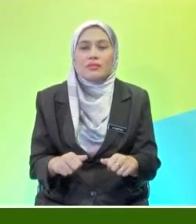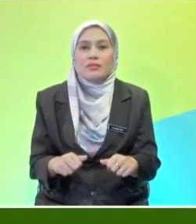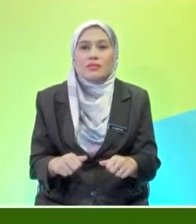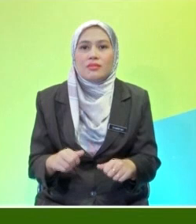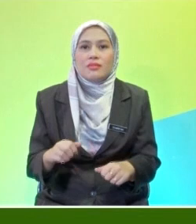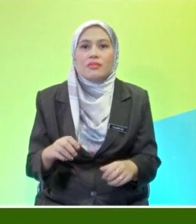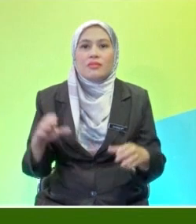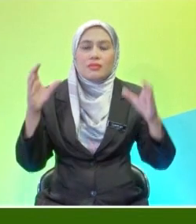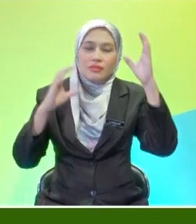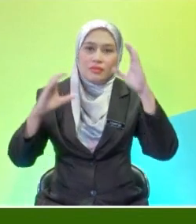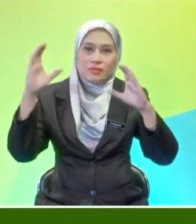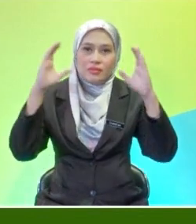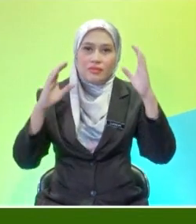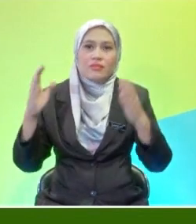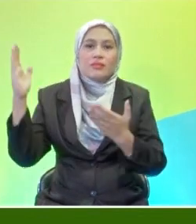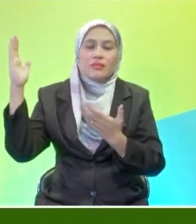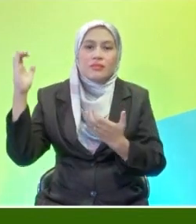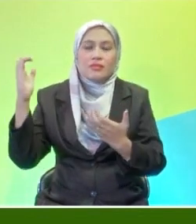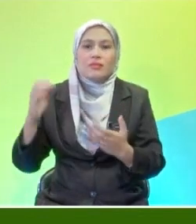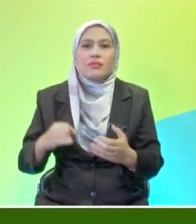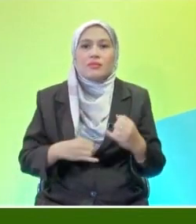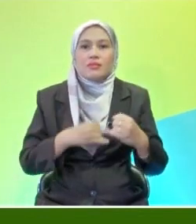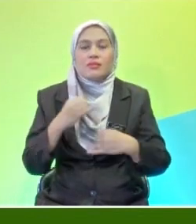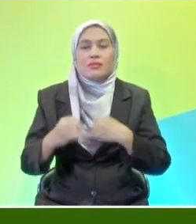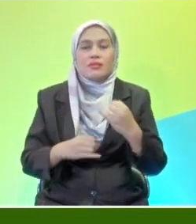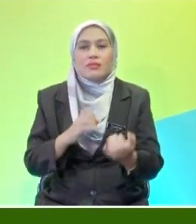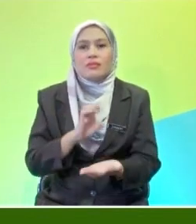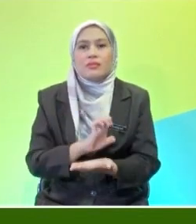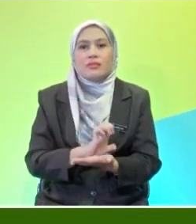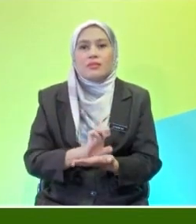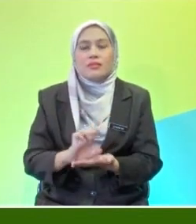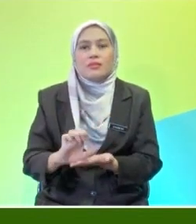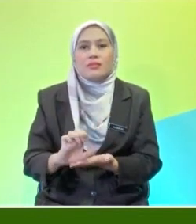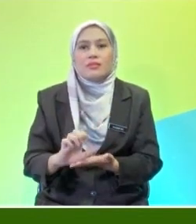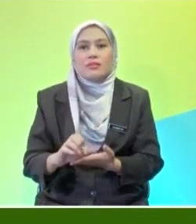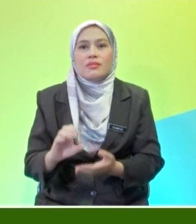harapan, menjana pendapatan generasi terbilang. Itu